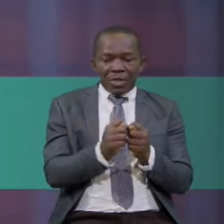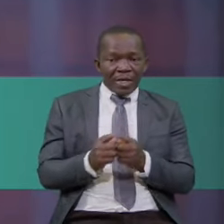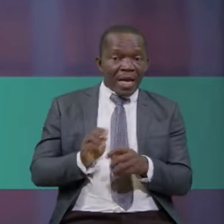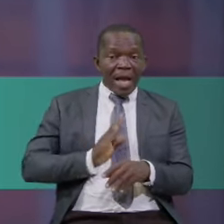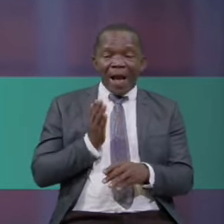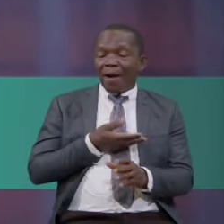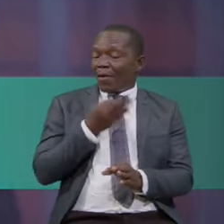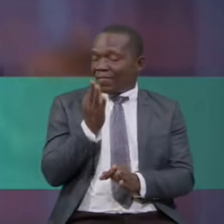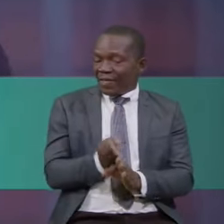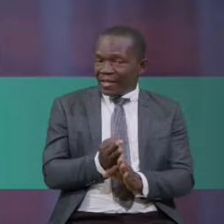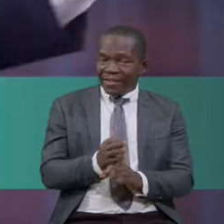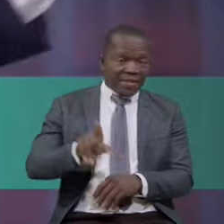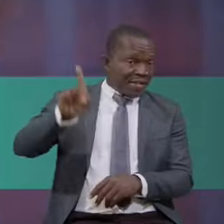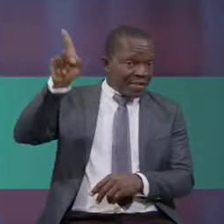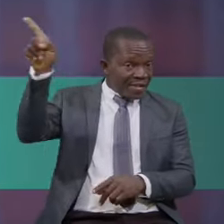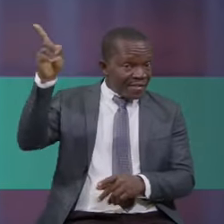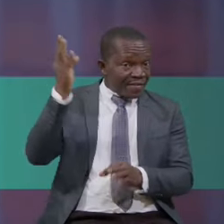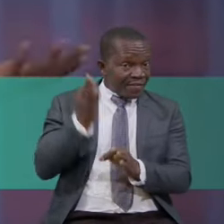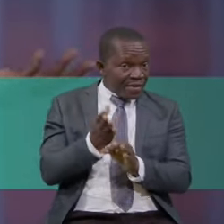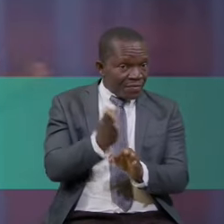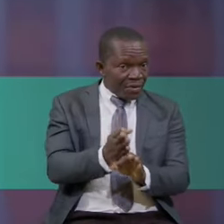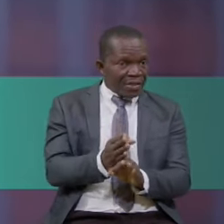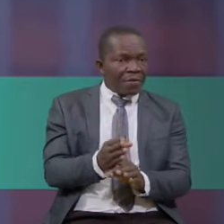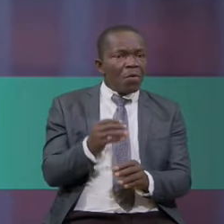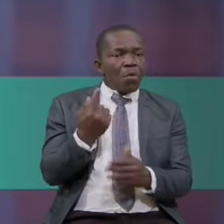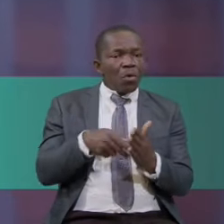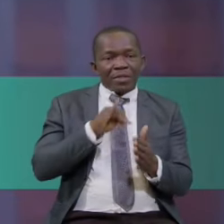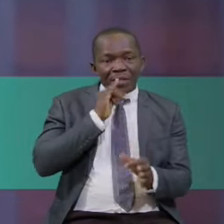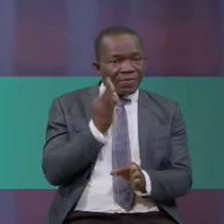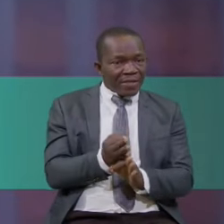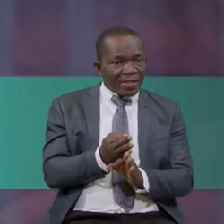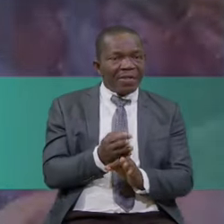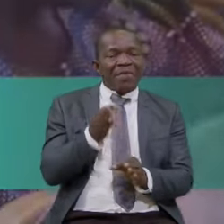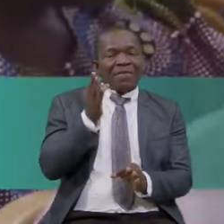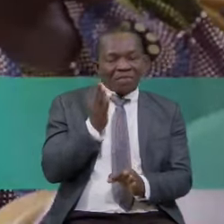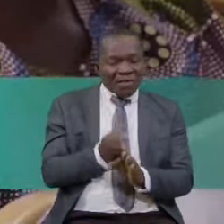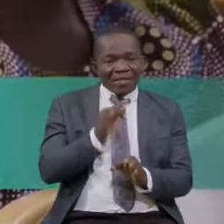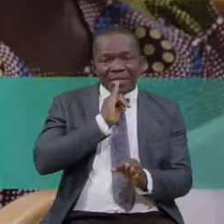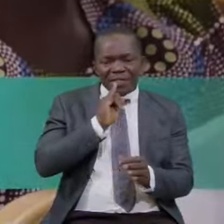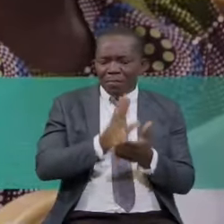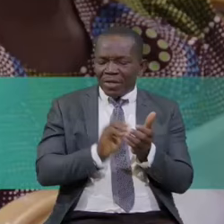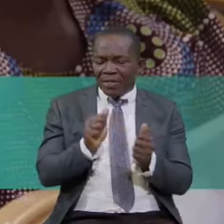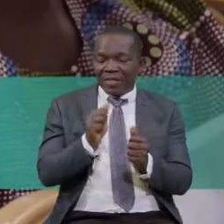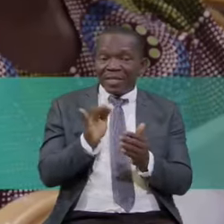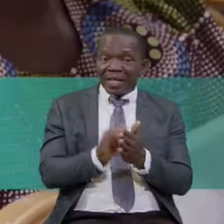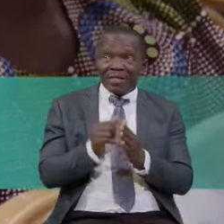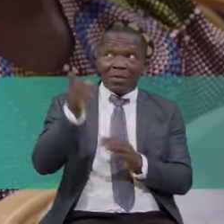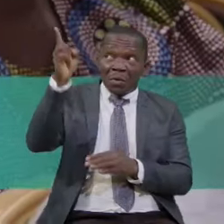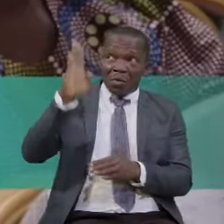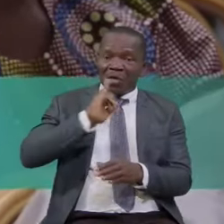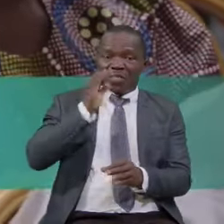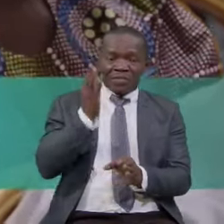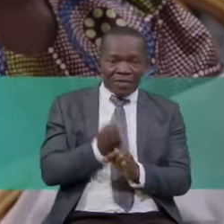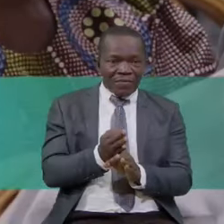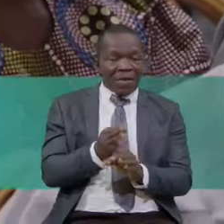la foi c'est croire que Dieu est fidèle est-ce qu'il a fait la promesse il va l'accomplir est-ce qu'il t'a donné